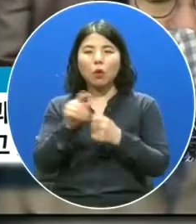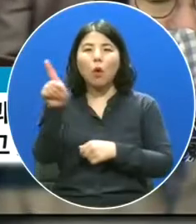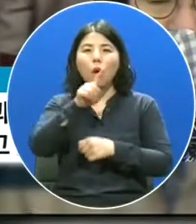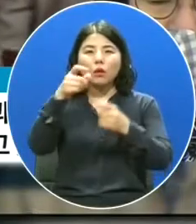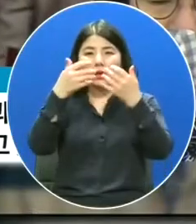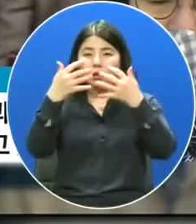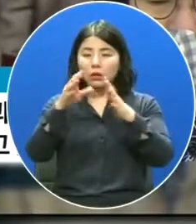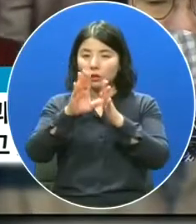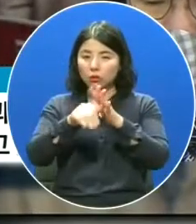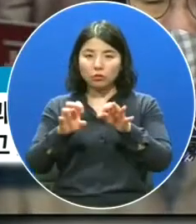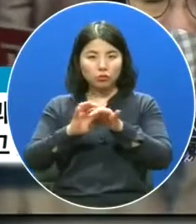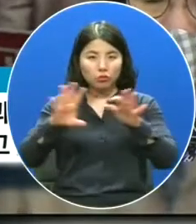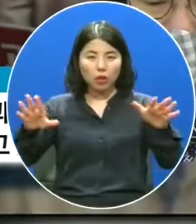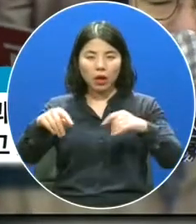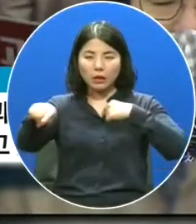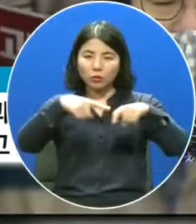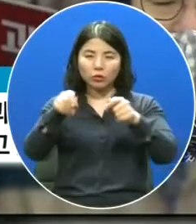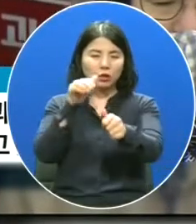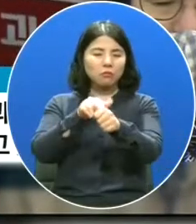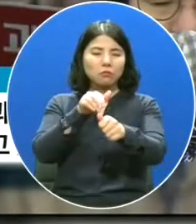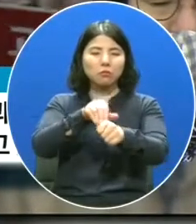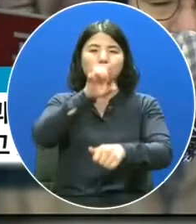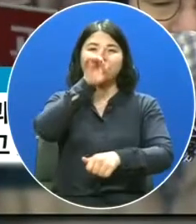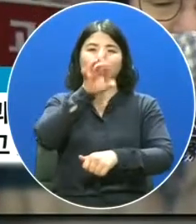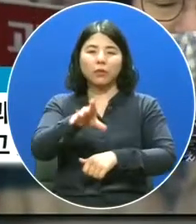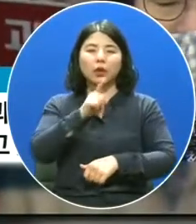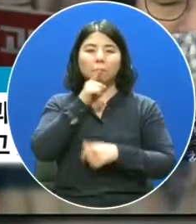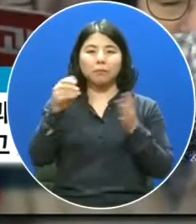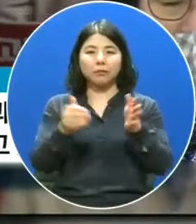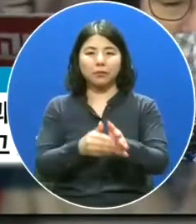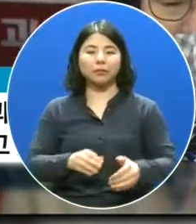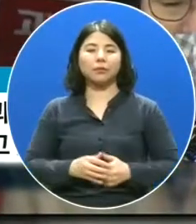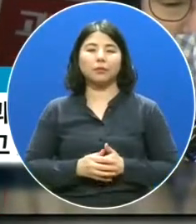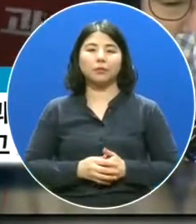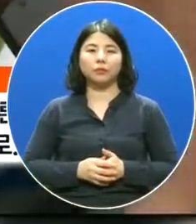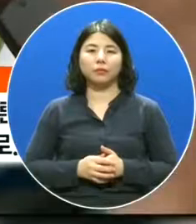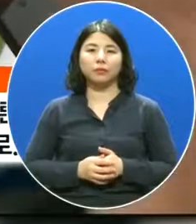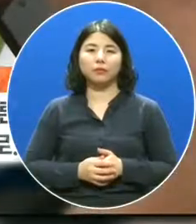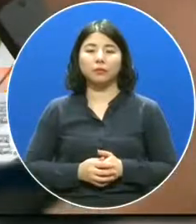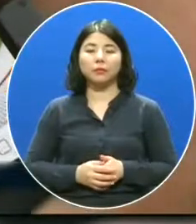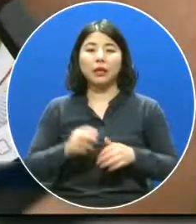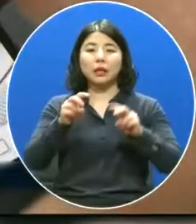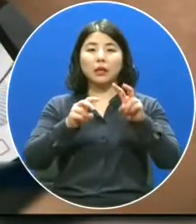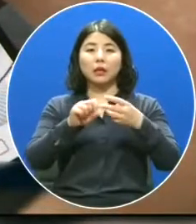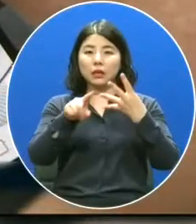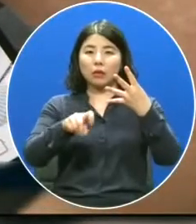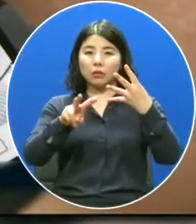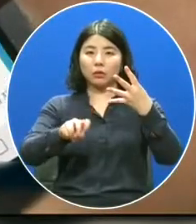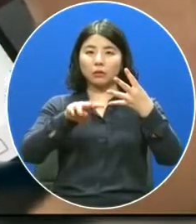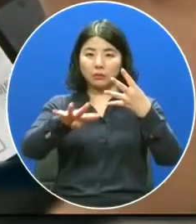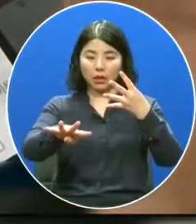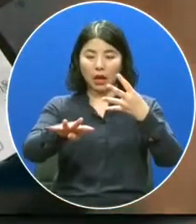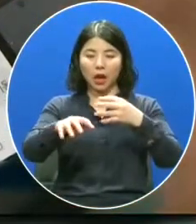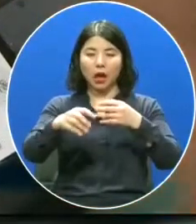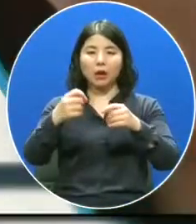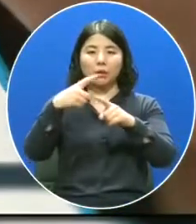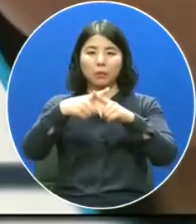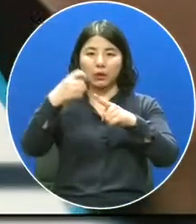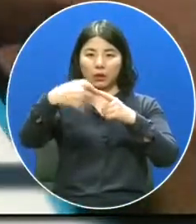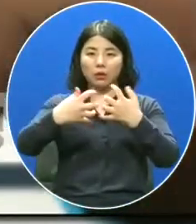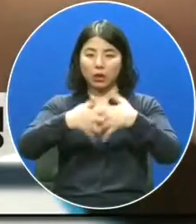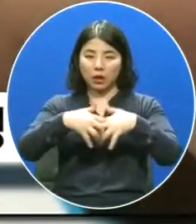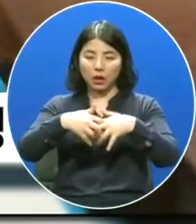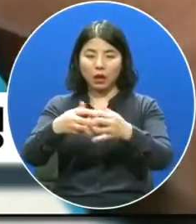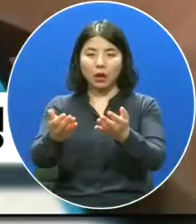어떤 경우든 정치 개입은 안 된다는 입장을 분명히 했습니다. 24일에도 방사관 가속기 유치를